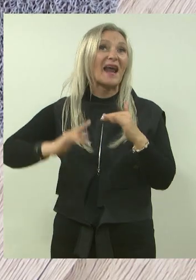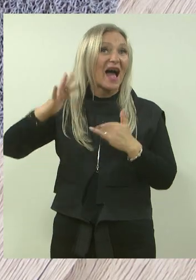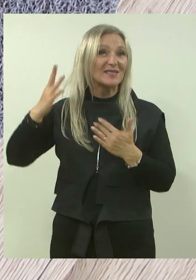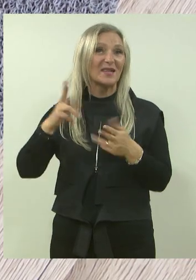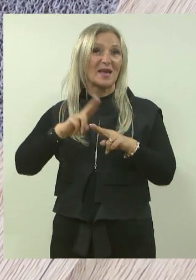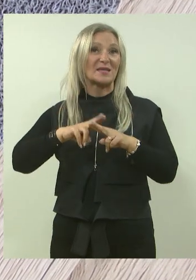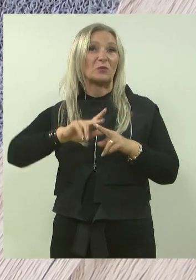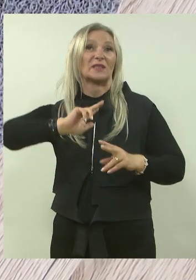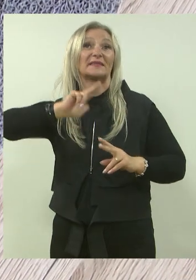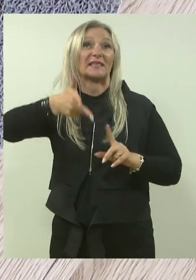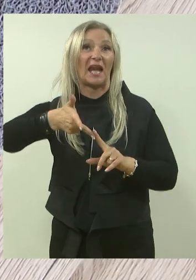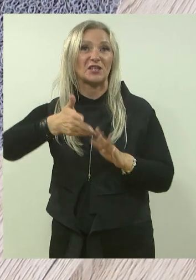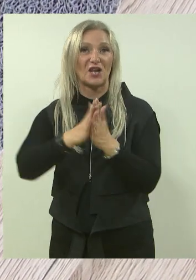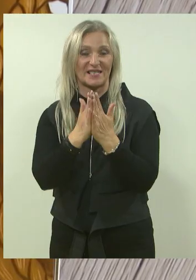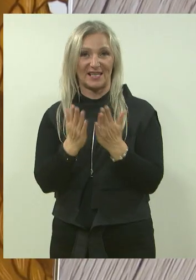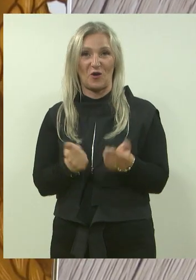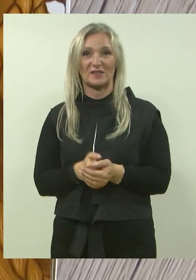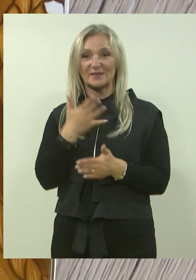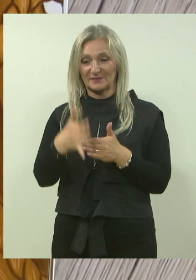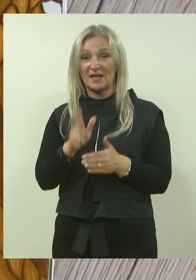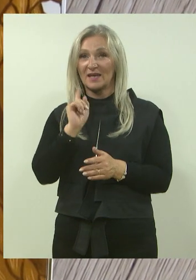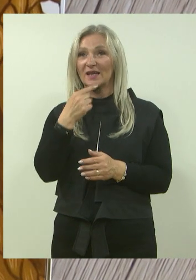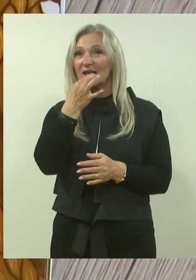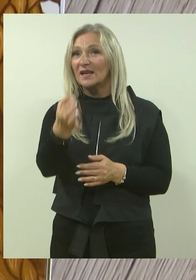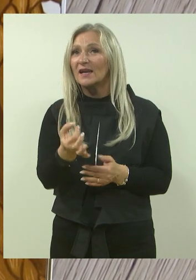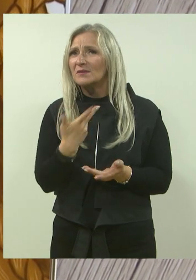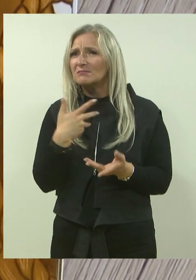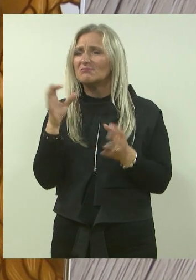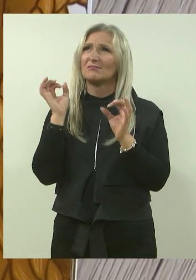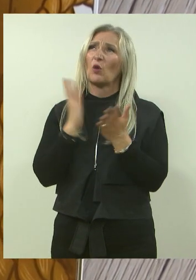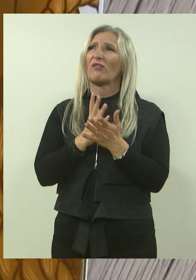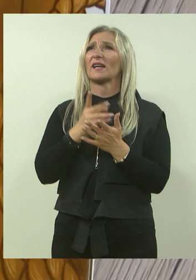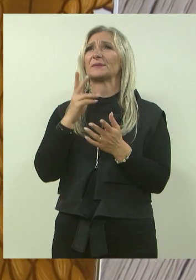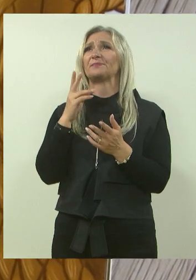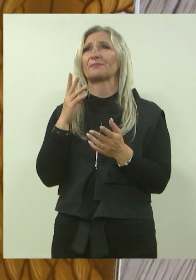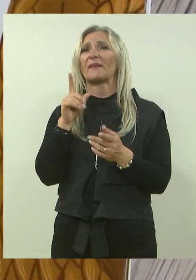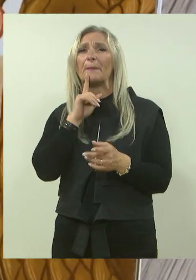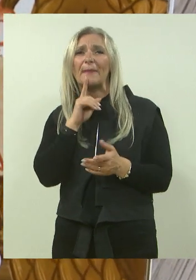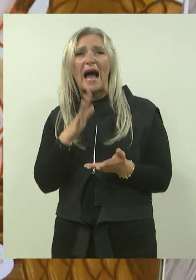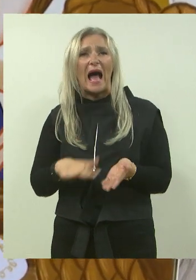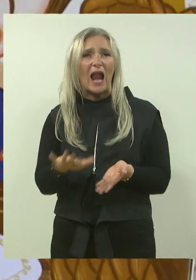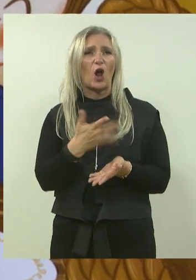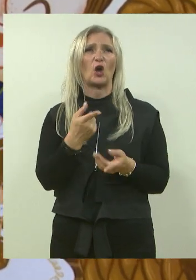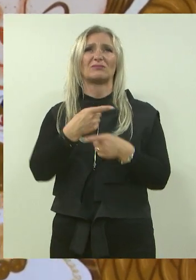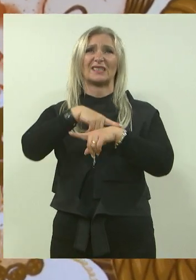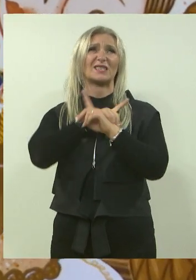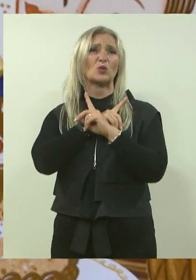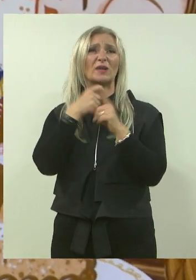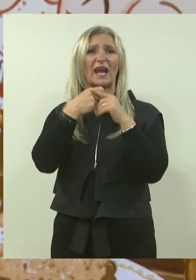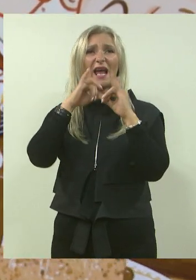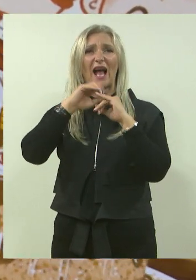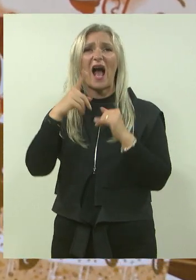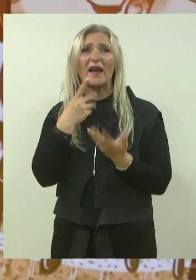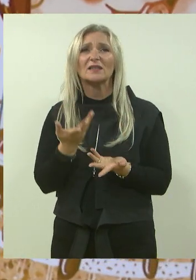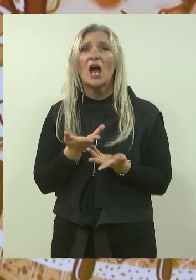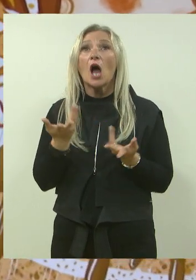tu i sljedeća slikovnica. Samo za kraj, Josipa, moram vas pitati, nekak se uvijek žalimo to da nas je malo, da nam izumire kajkavski. Kaj kajkavci